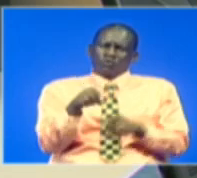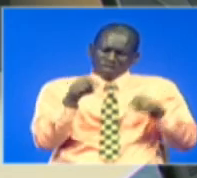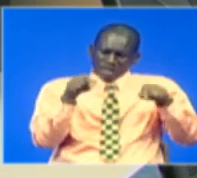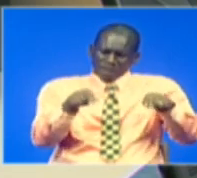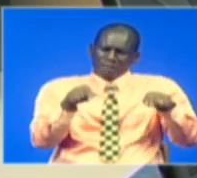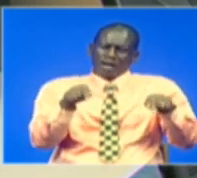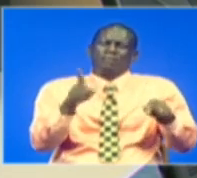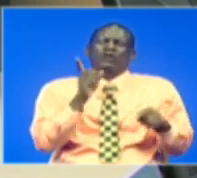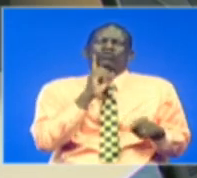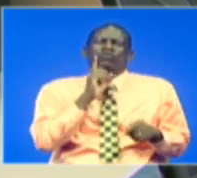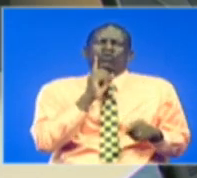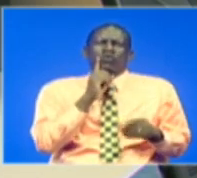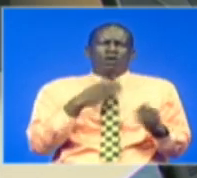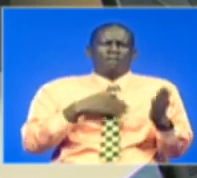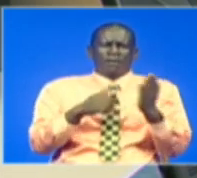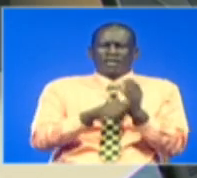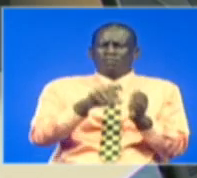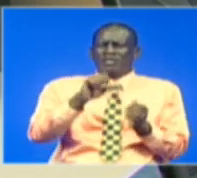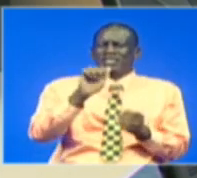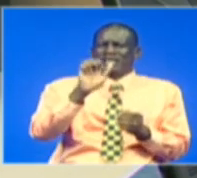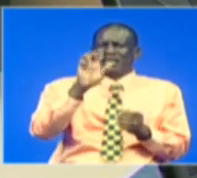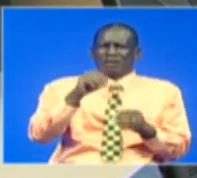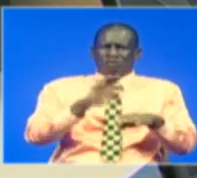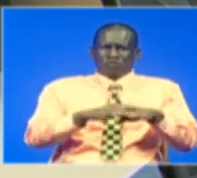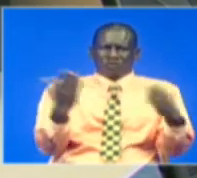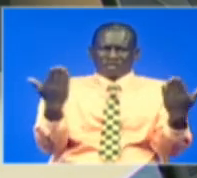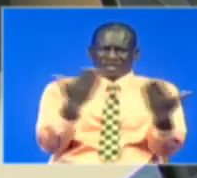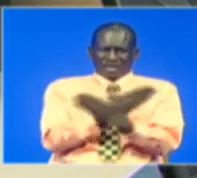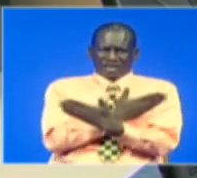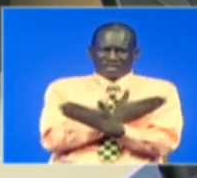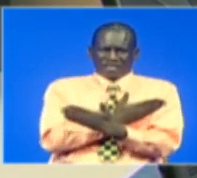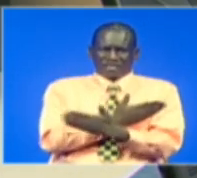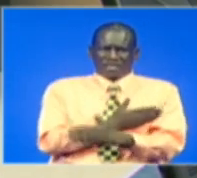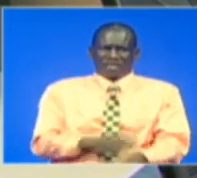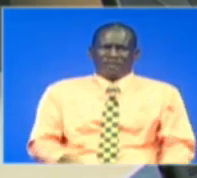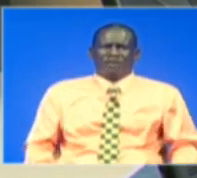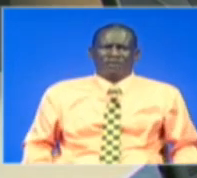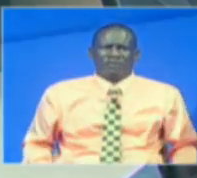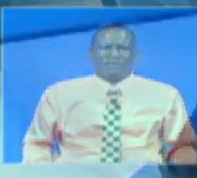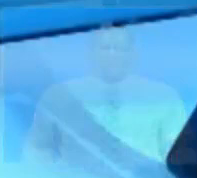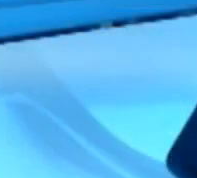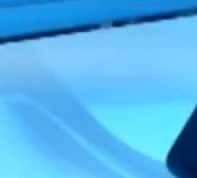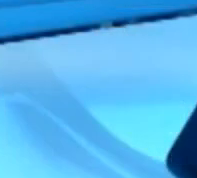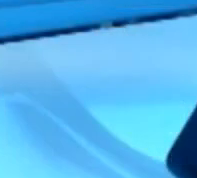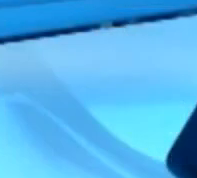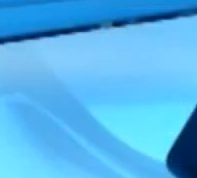hapa kesho. Jina langu ni Salim Swaleh, nakutakia usiku mtulivu. Alamsiki.